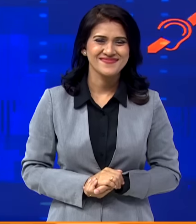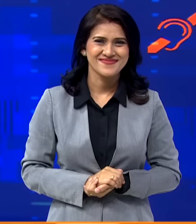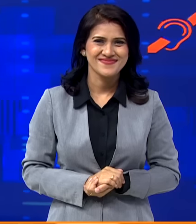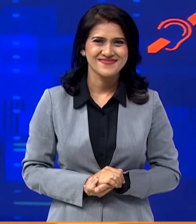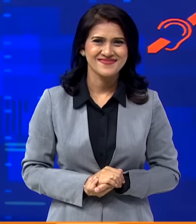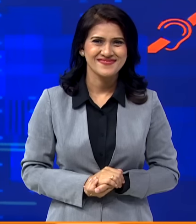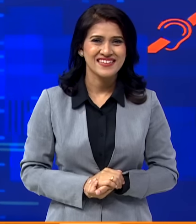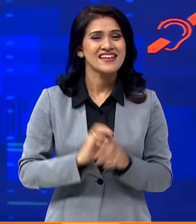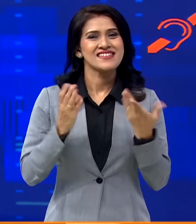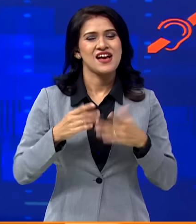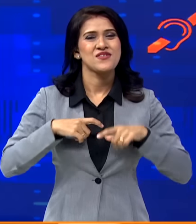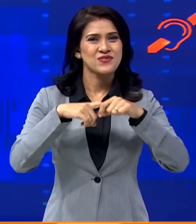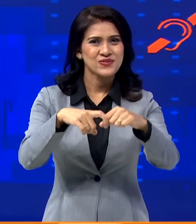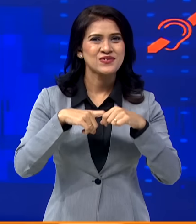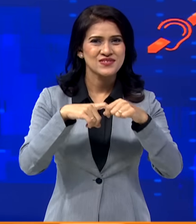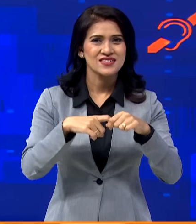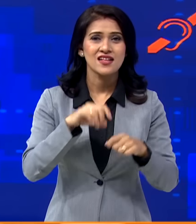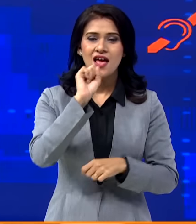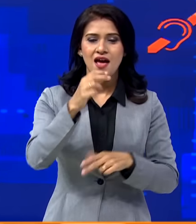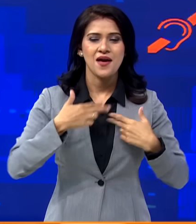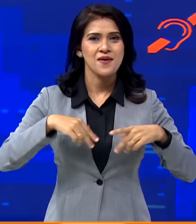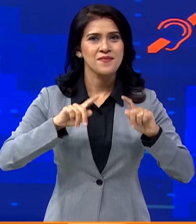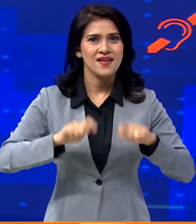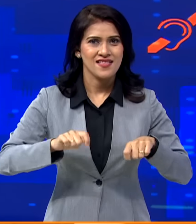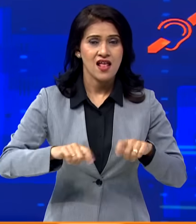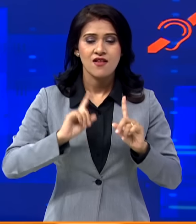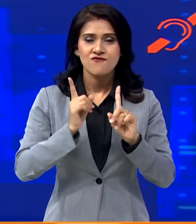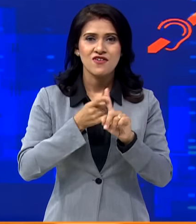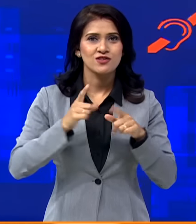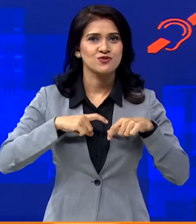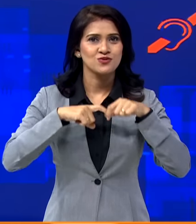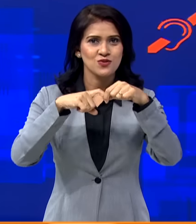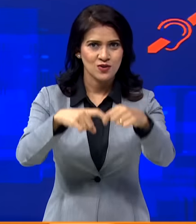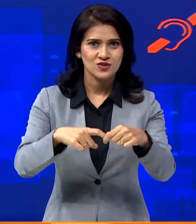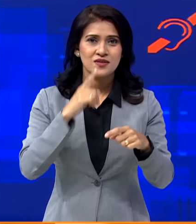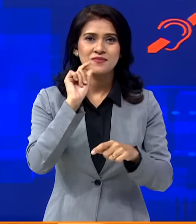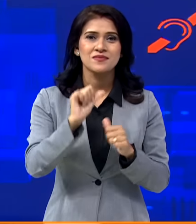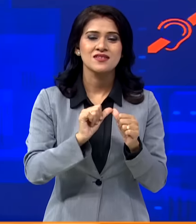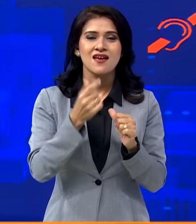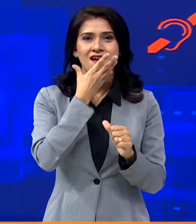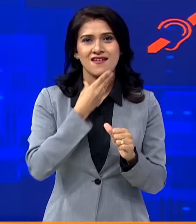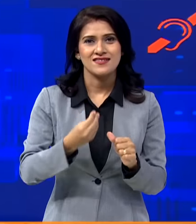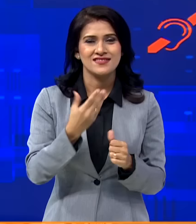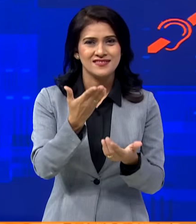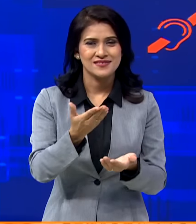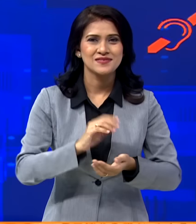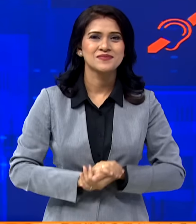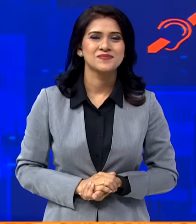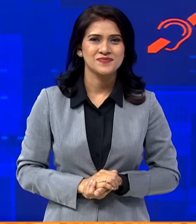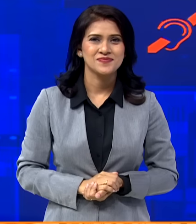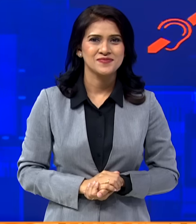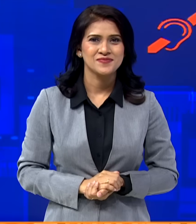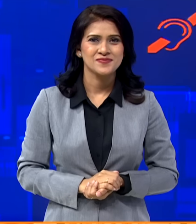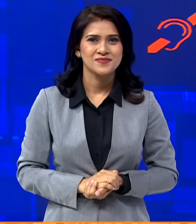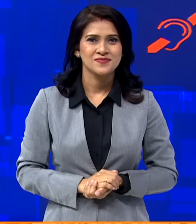आइए शुरू करते हैं आज का मुकदमा आपकी अदालत में पहला इल्जाम आचार्य प्रमोद कृष्णम पर